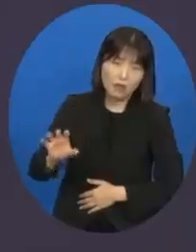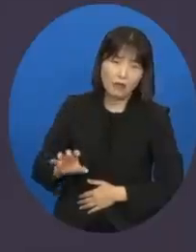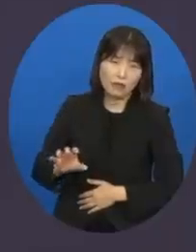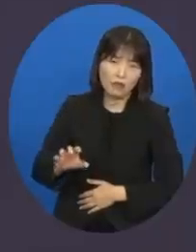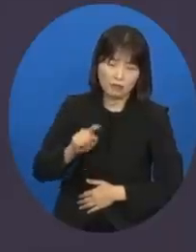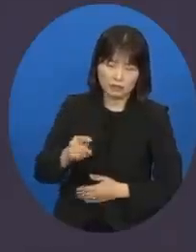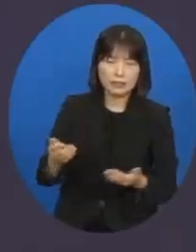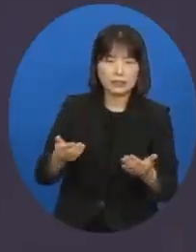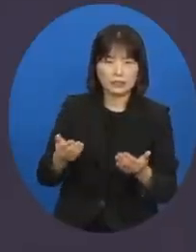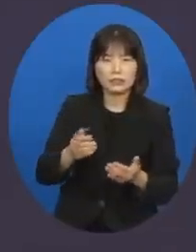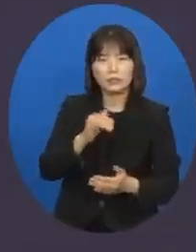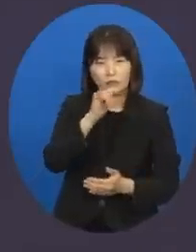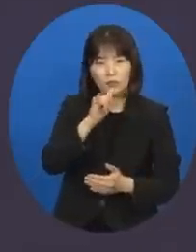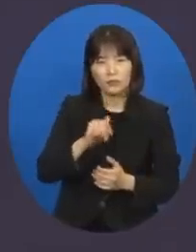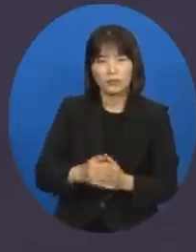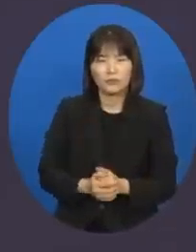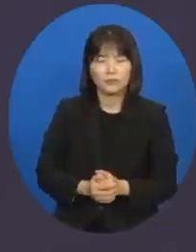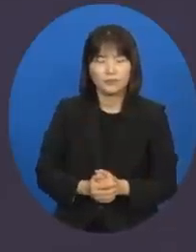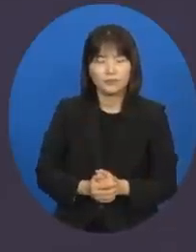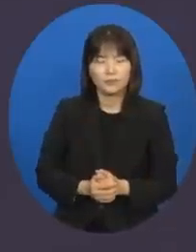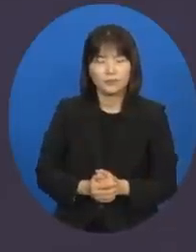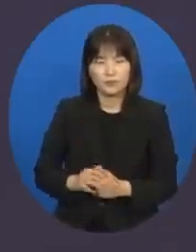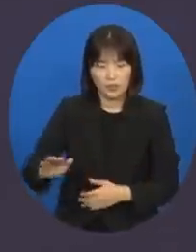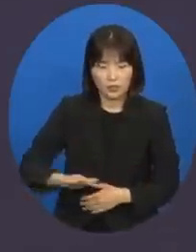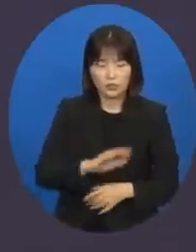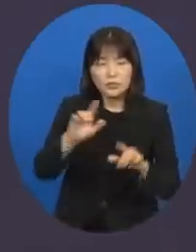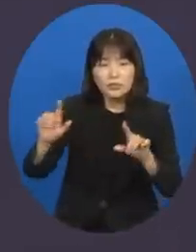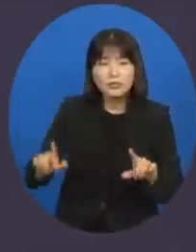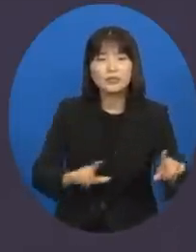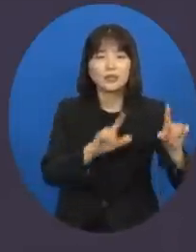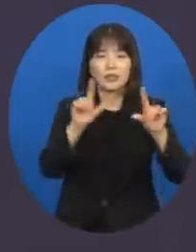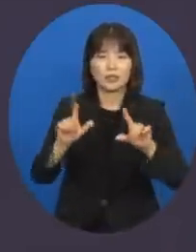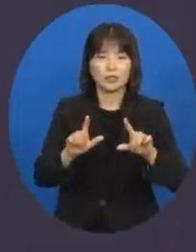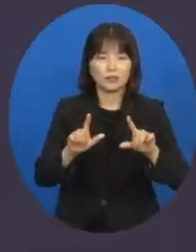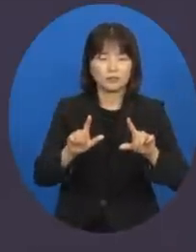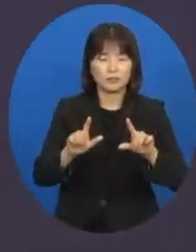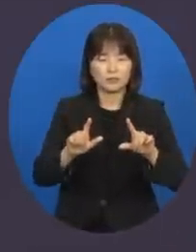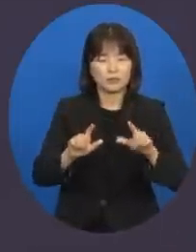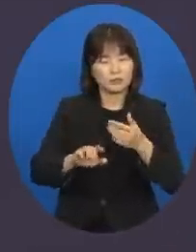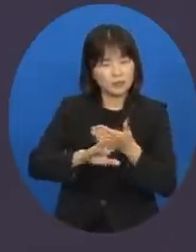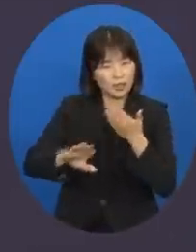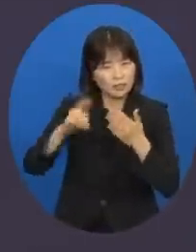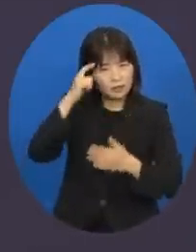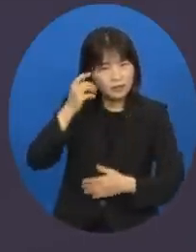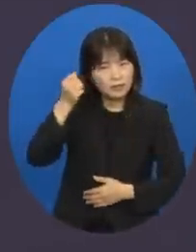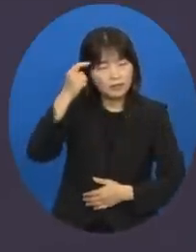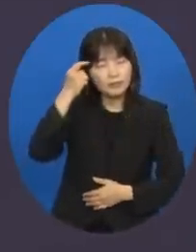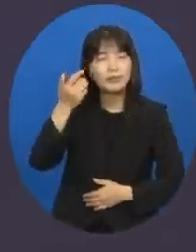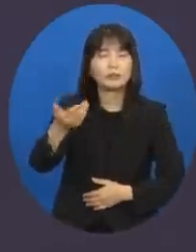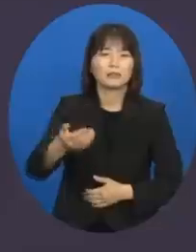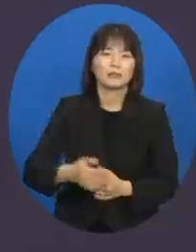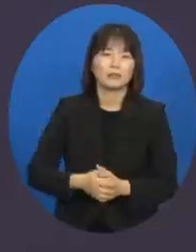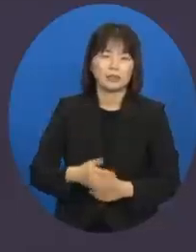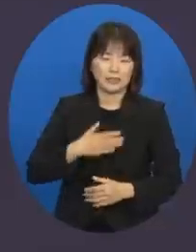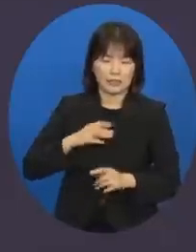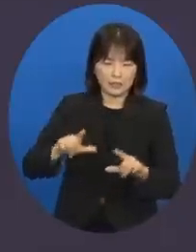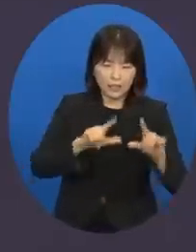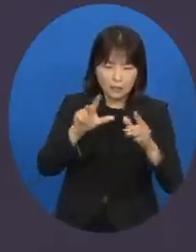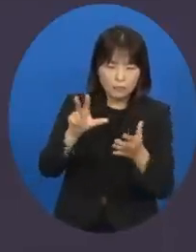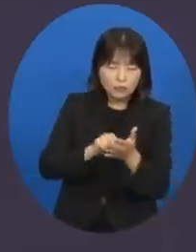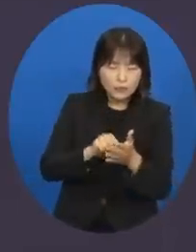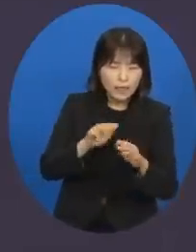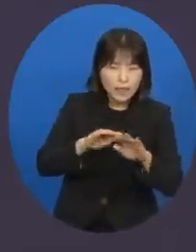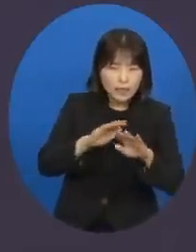그런 일들이 있었다는 거죠. 여러분, 우리의 삶은 과연 여러분 다르십니까? 나의 삶의 문제만을 해결하기